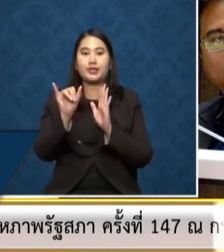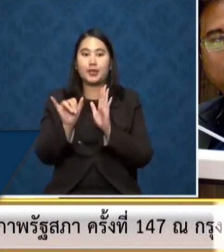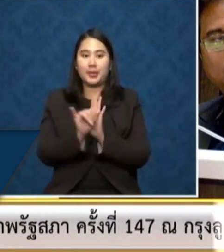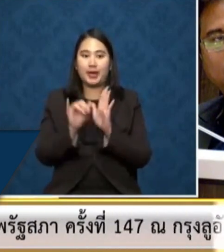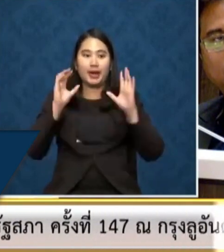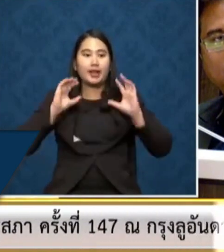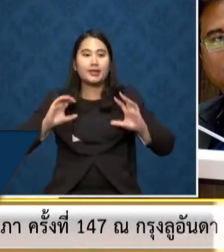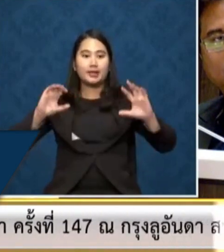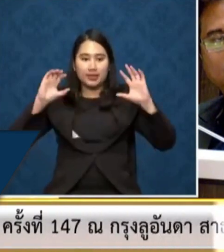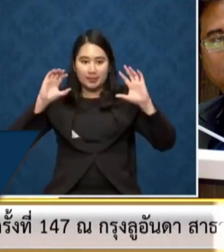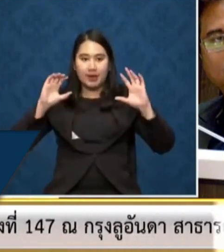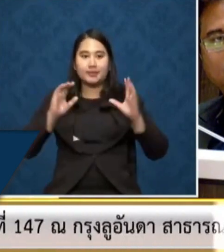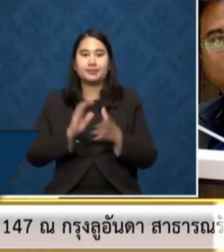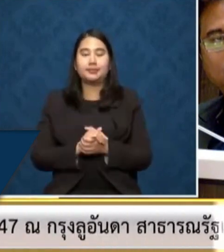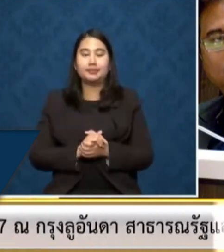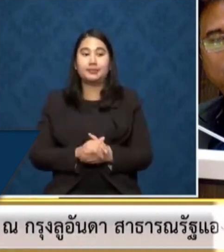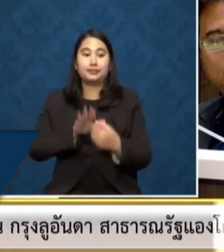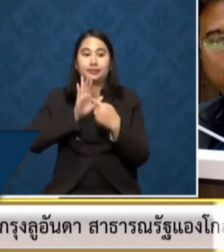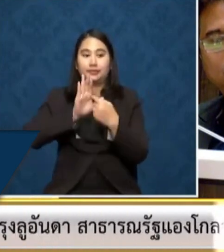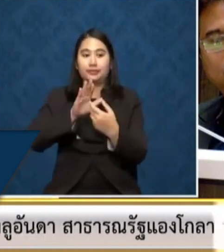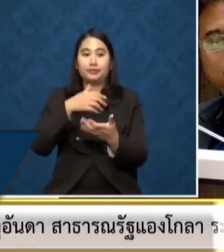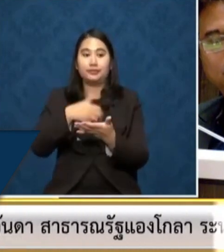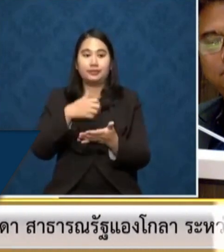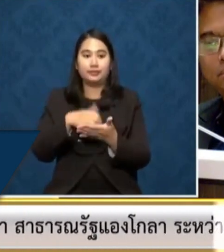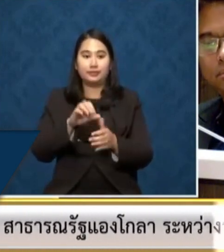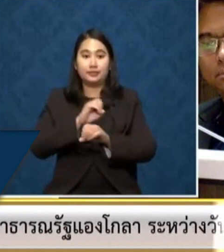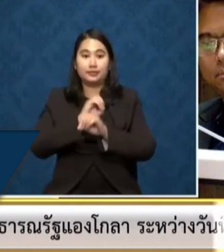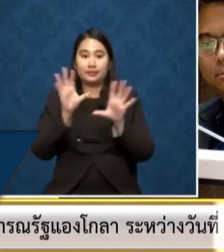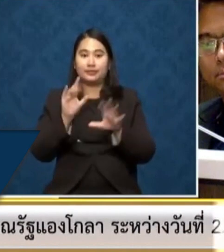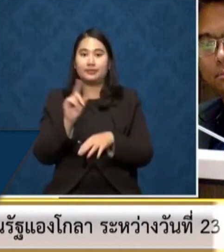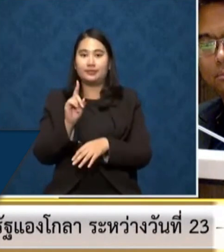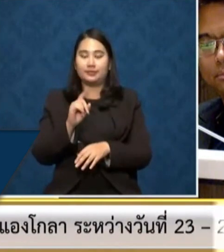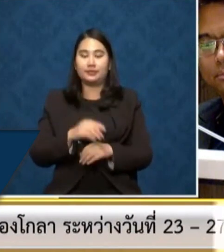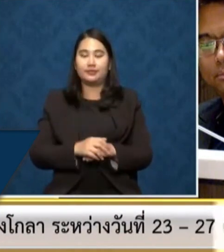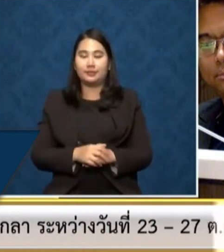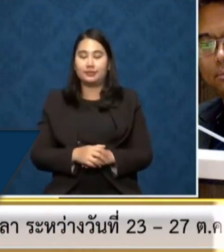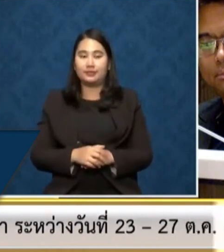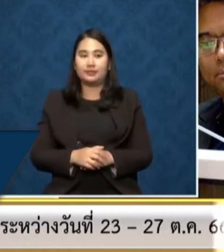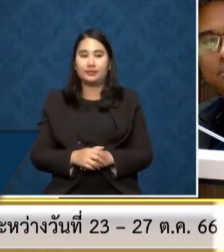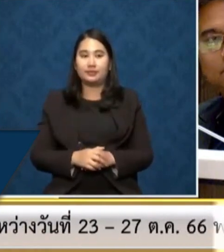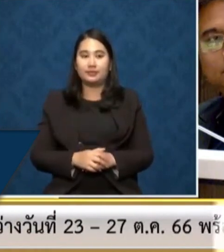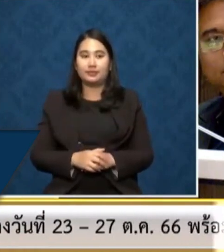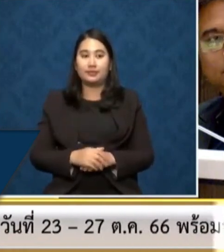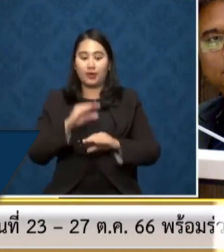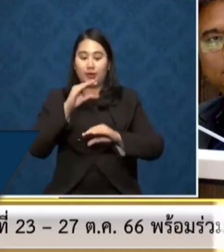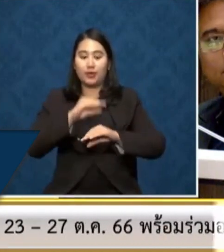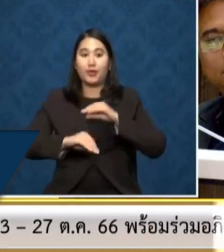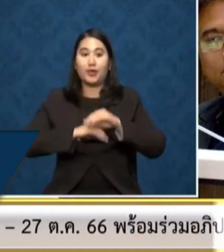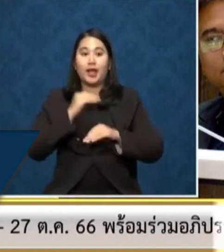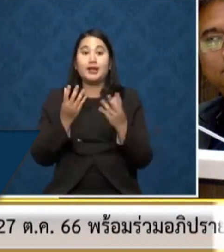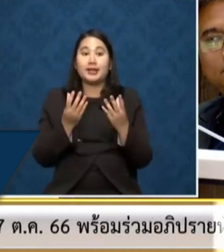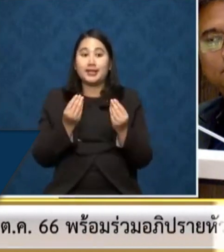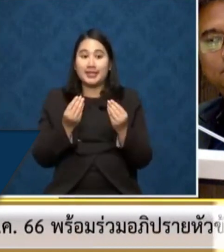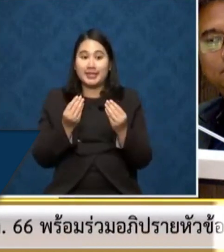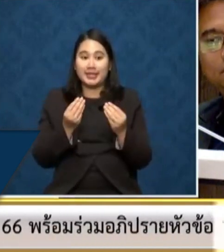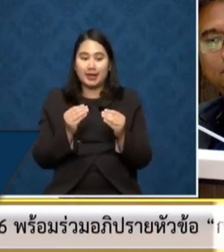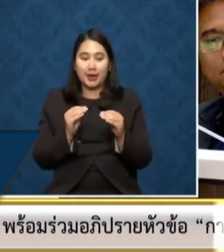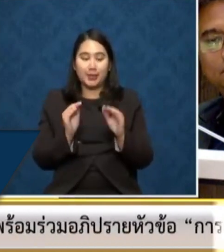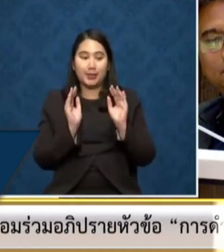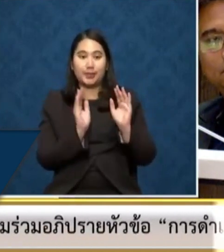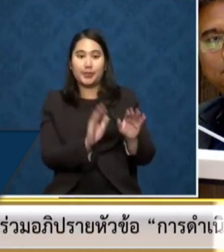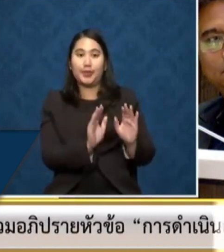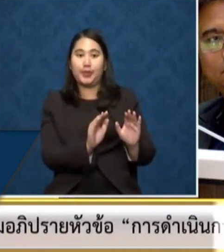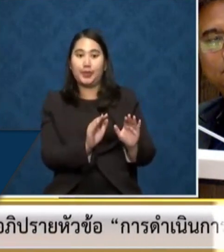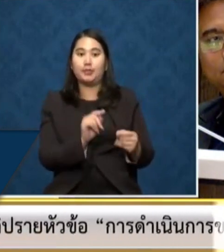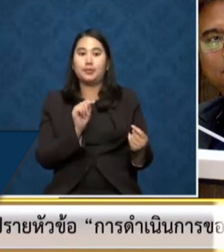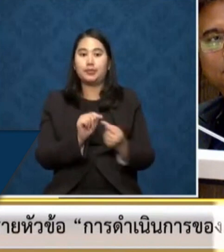ภาครัฐเองยกตัวอย่างที่เห็นได้อย่างชัดเจนนะคะนั่นก็คือโครงการถมทะเลท่าเรือนิคมอุตสาหกรรม